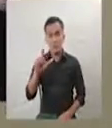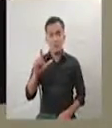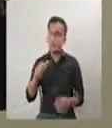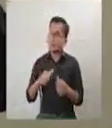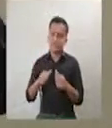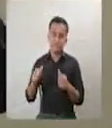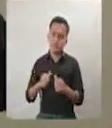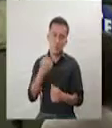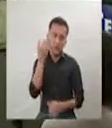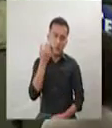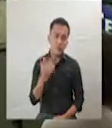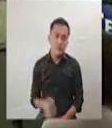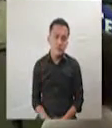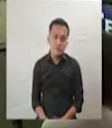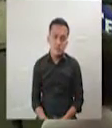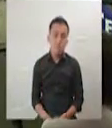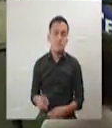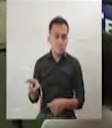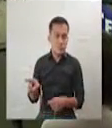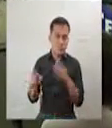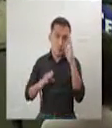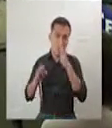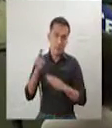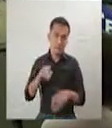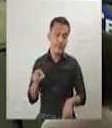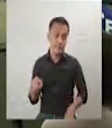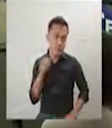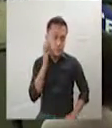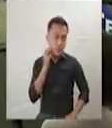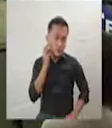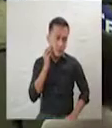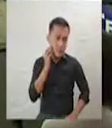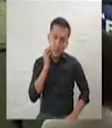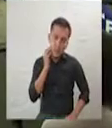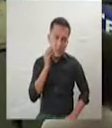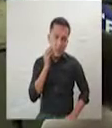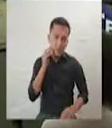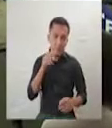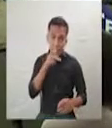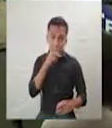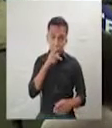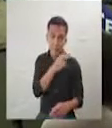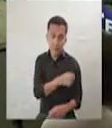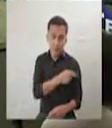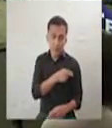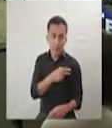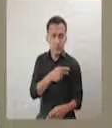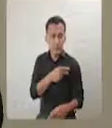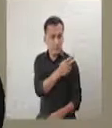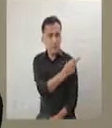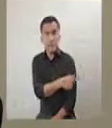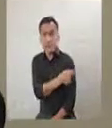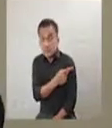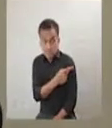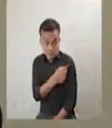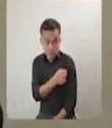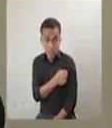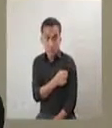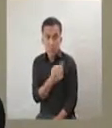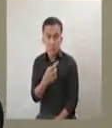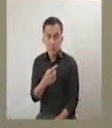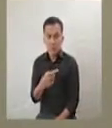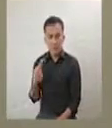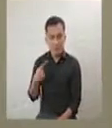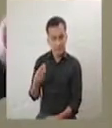areas. At ang naging problema dyan, ito po eh, sa mga private hospitals, yung mga patients nila,